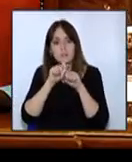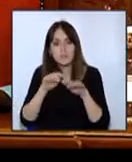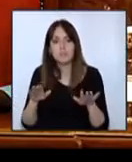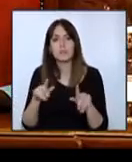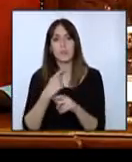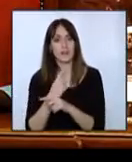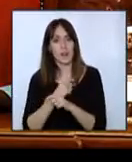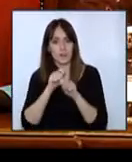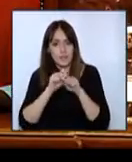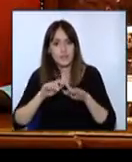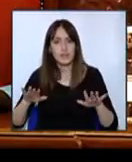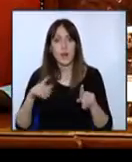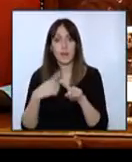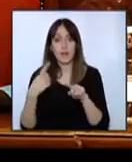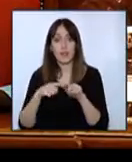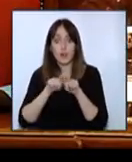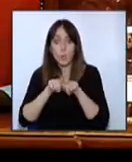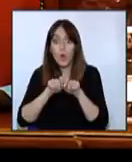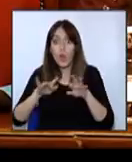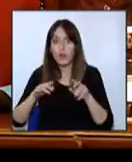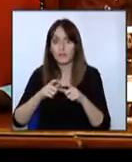anava molt ràpid les xarxes com anava corrent aquest rumor,